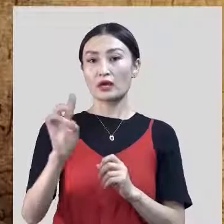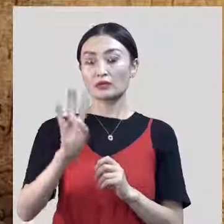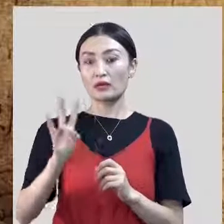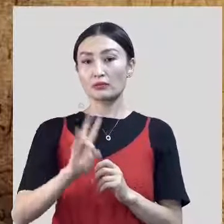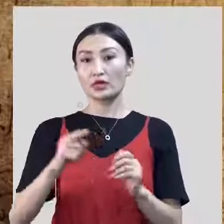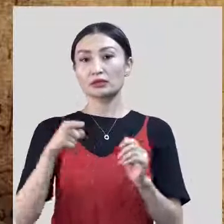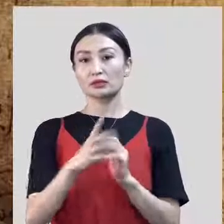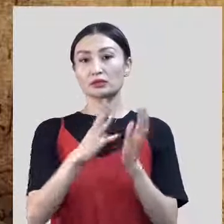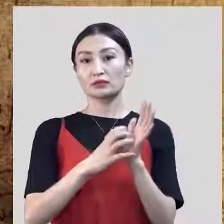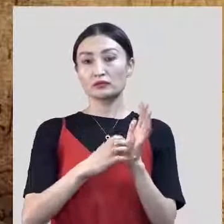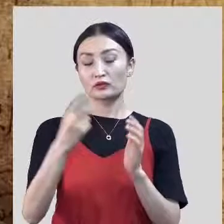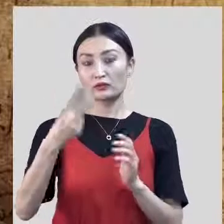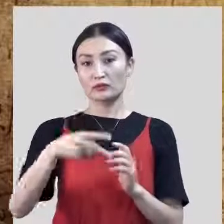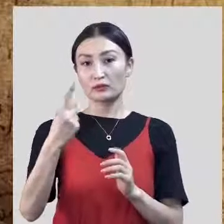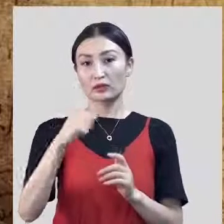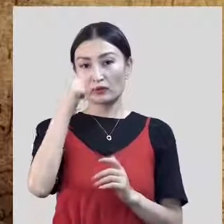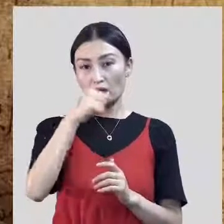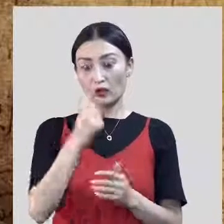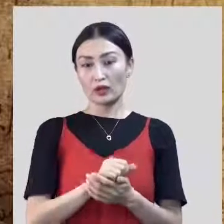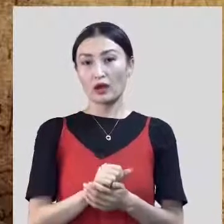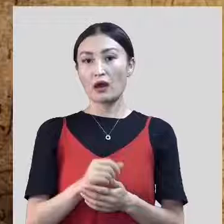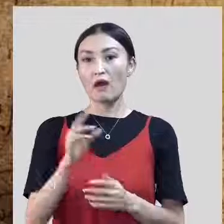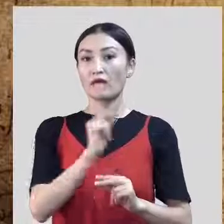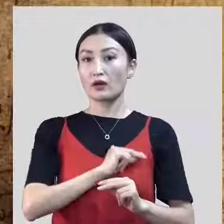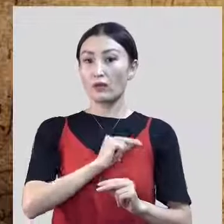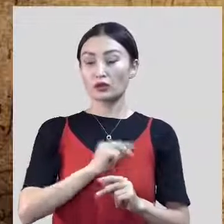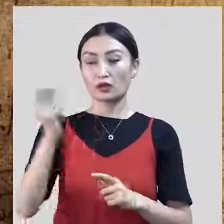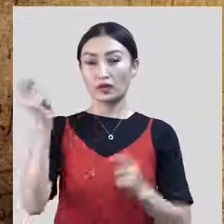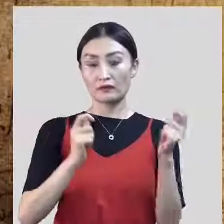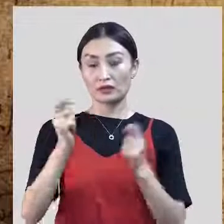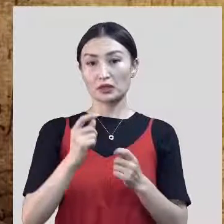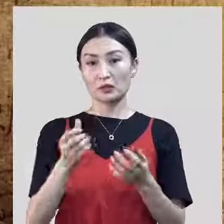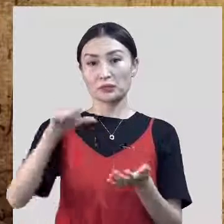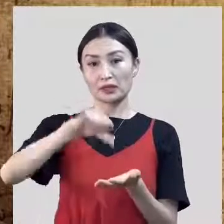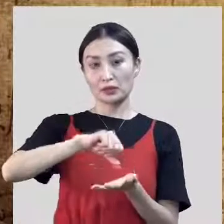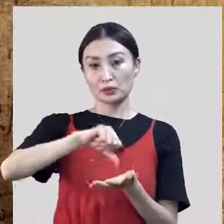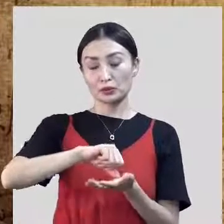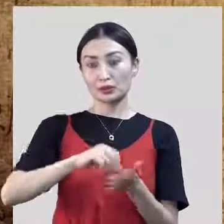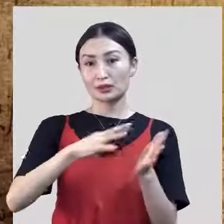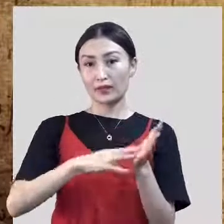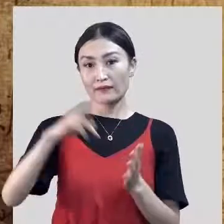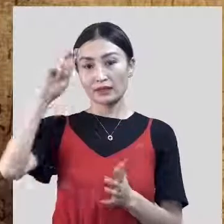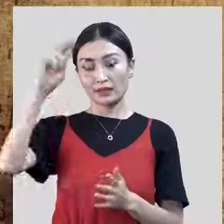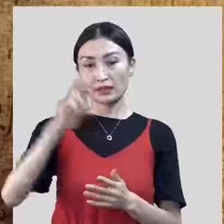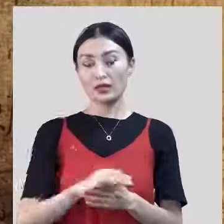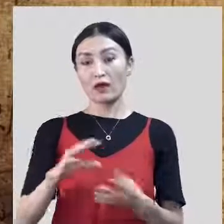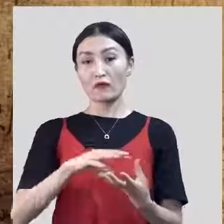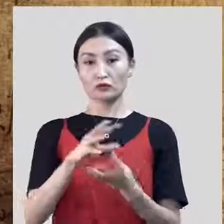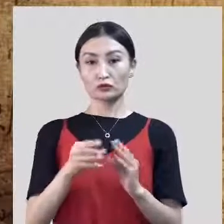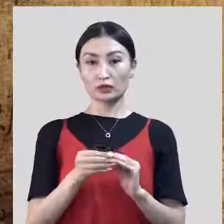ноября 1921 года в работе конференции приняли участие 9 стран